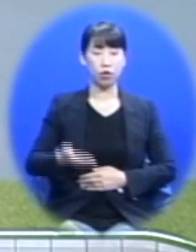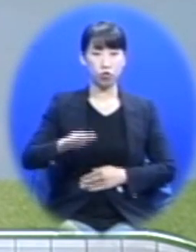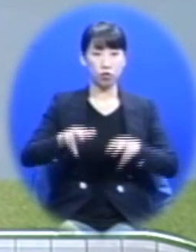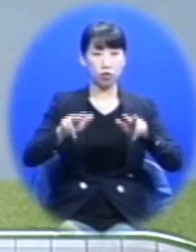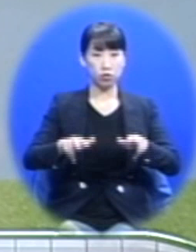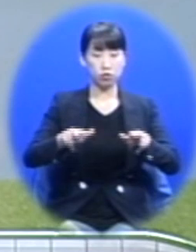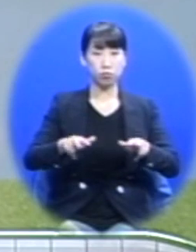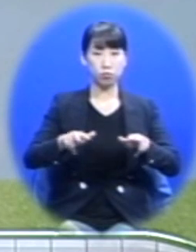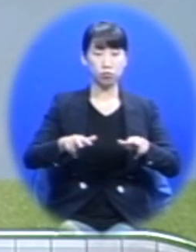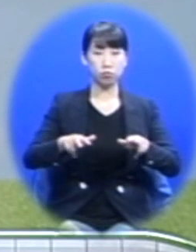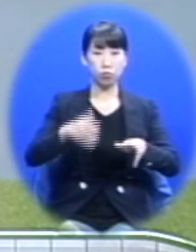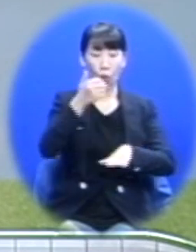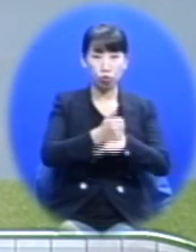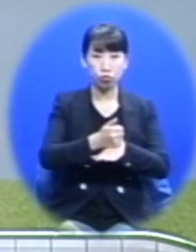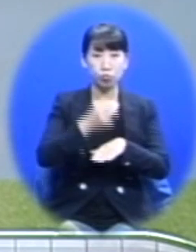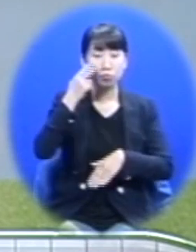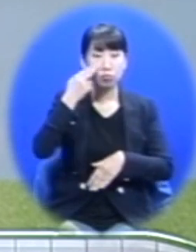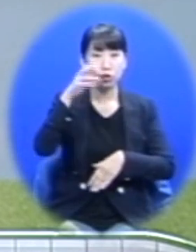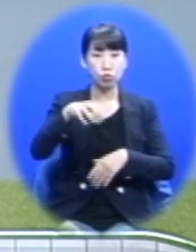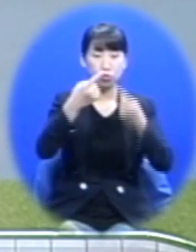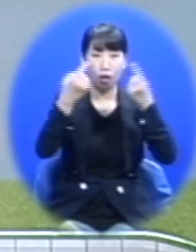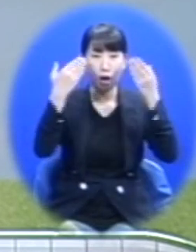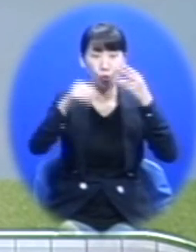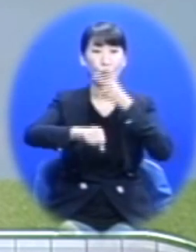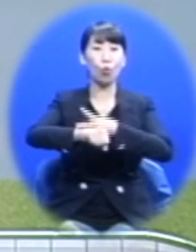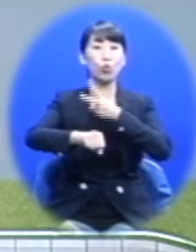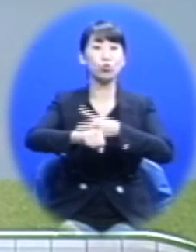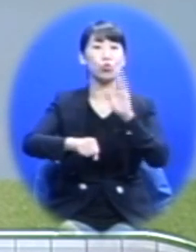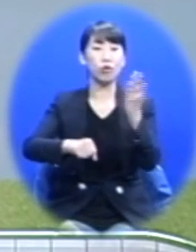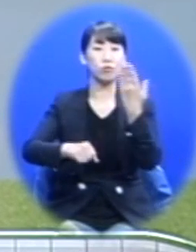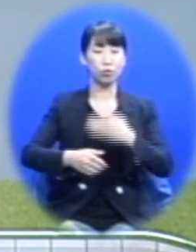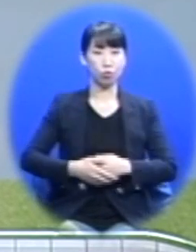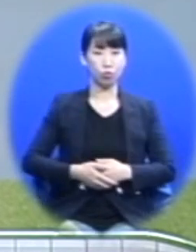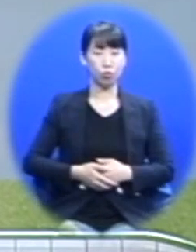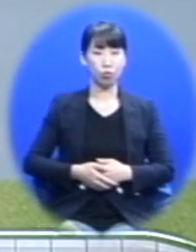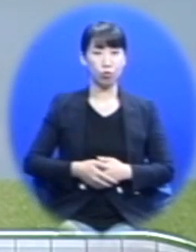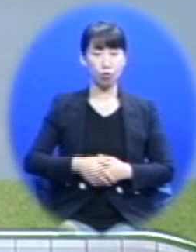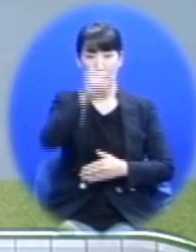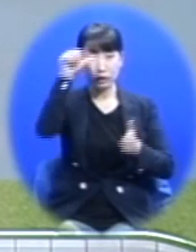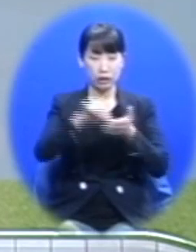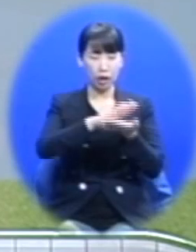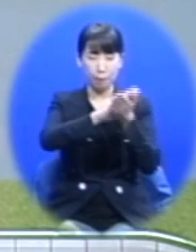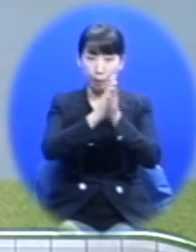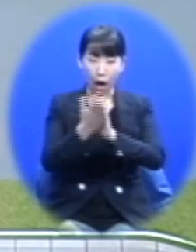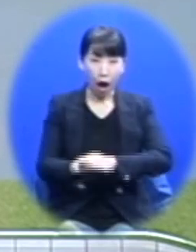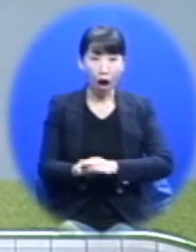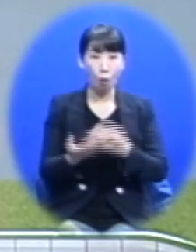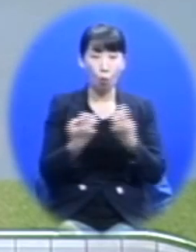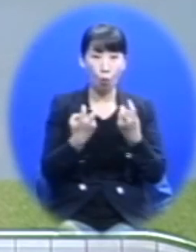그는 미국의 신시내티 주립대학의 석좌 교수가 되어 있습니다. 어떻게 인생이 이렇게 바뀔 수가 있지요?